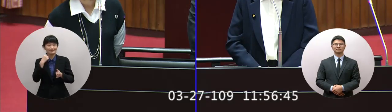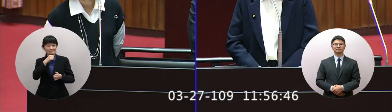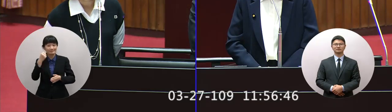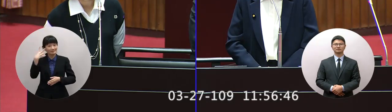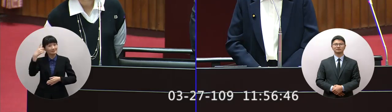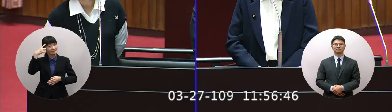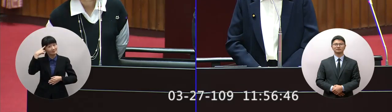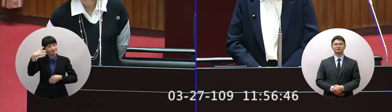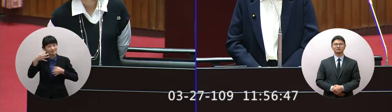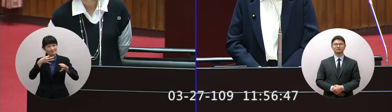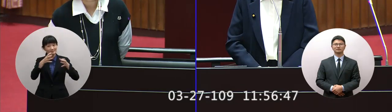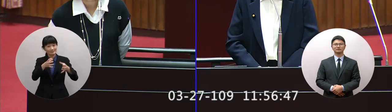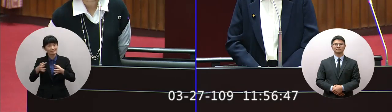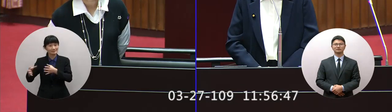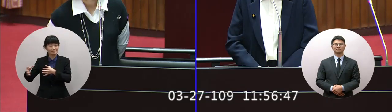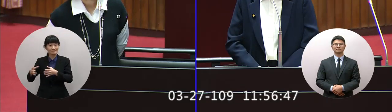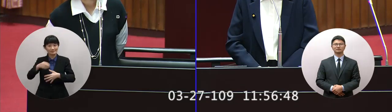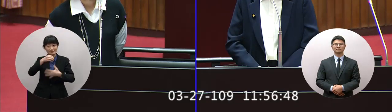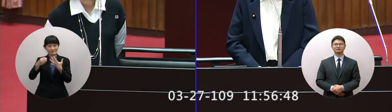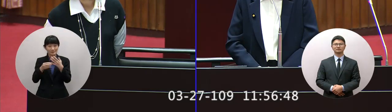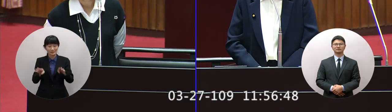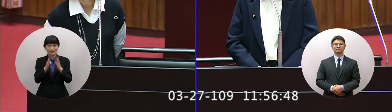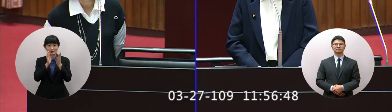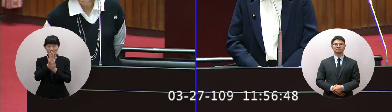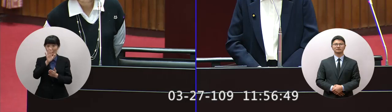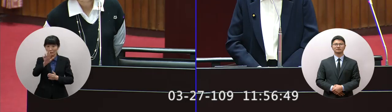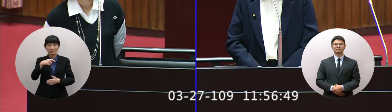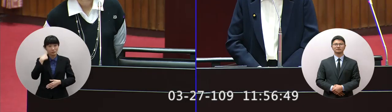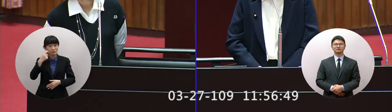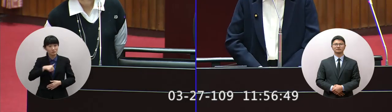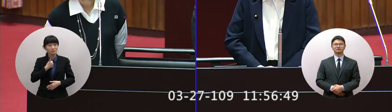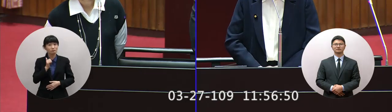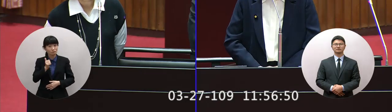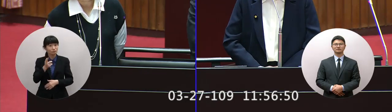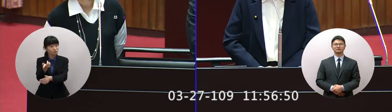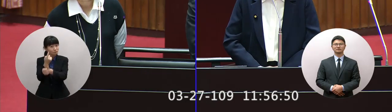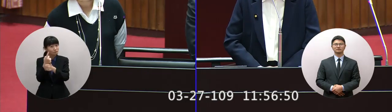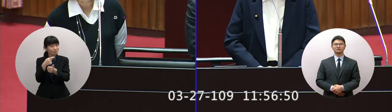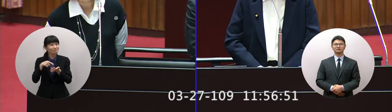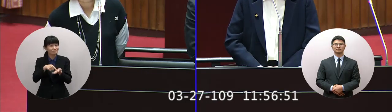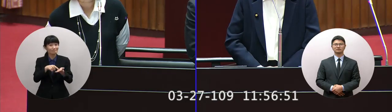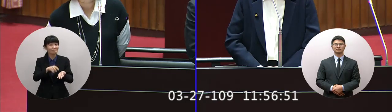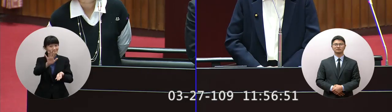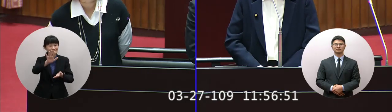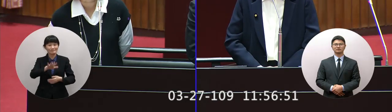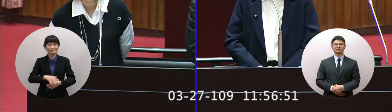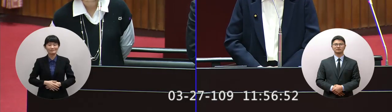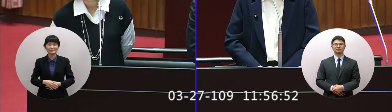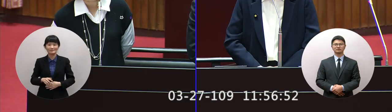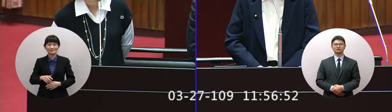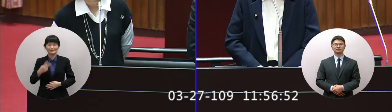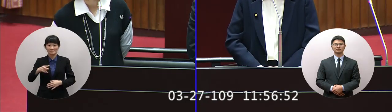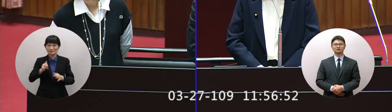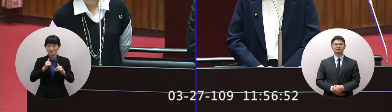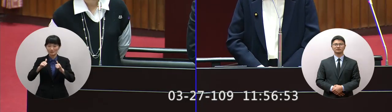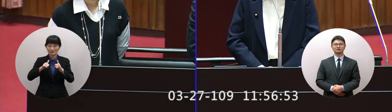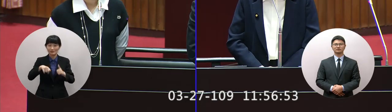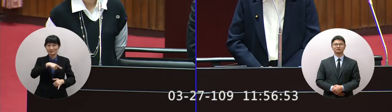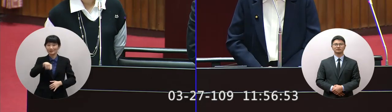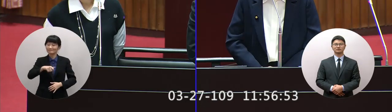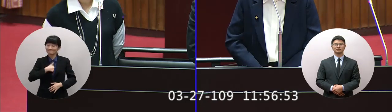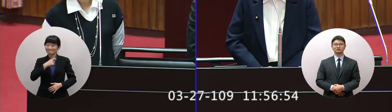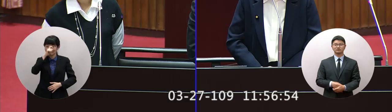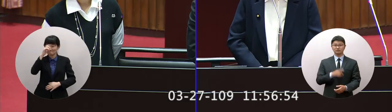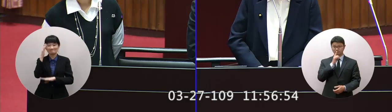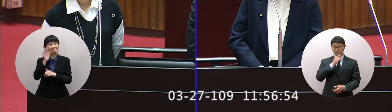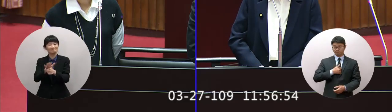讲，我们这个制度开始实施之后，对他们来讲是蛮有诱因的。那他们也很希望能够得到政府的一个协助。 说